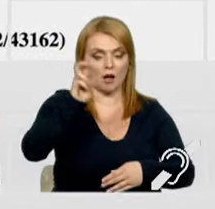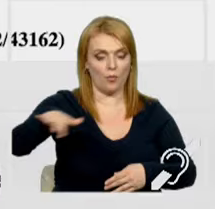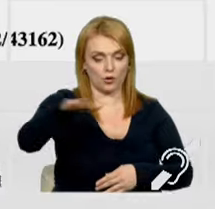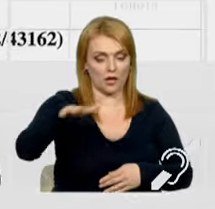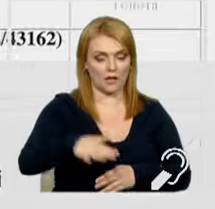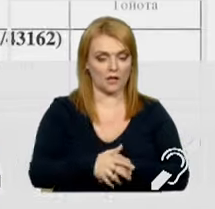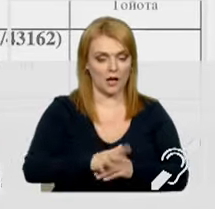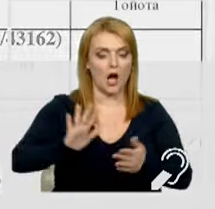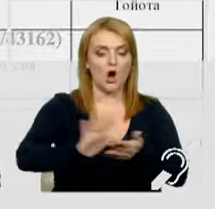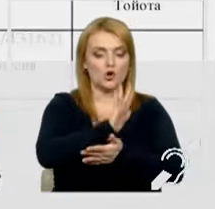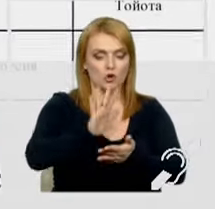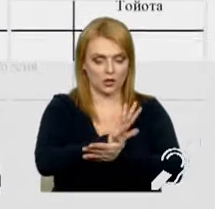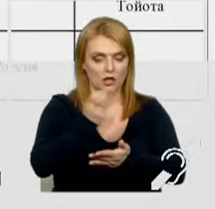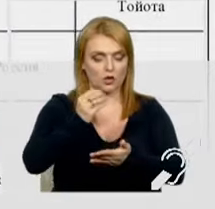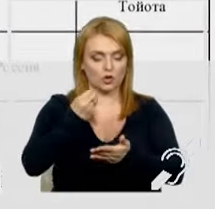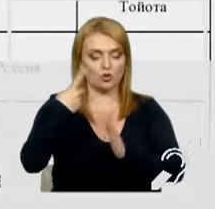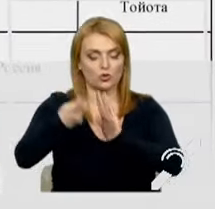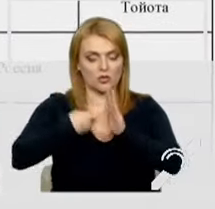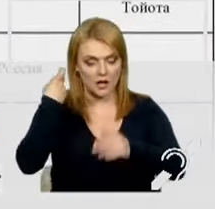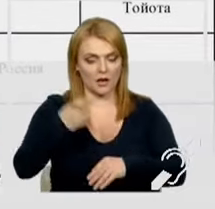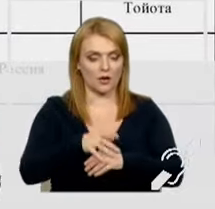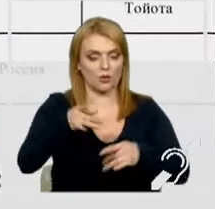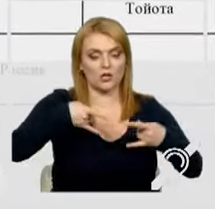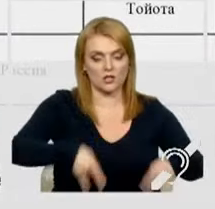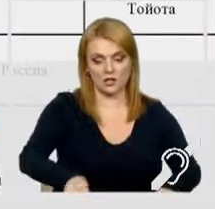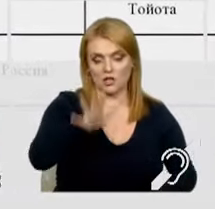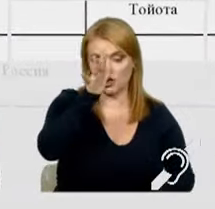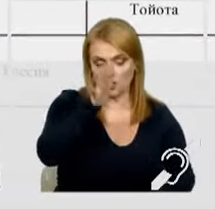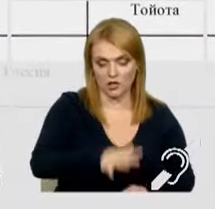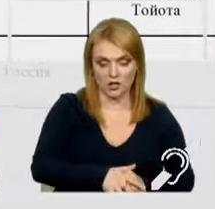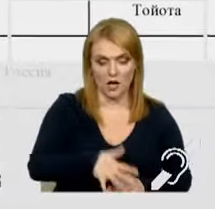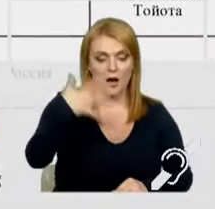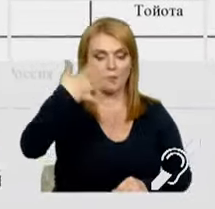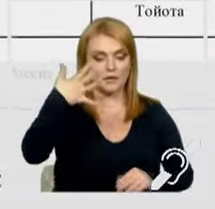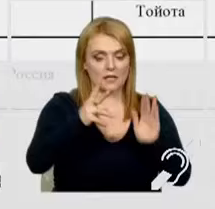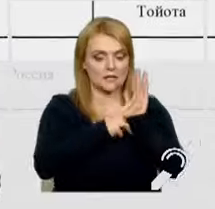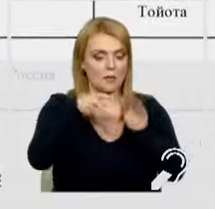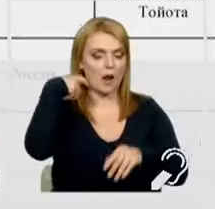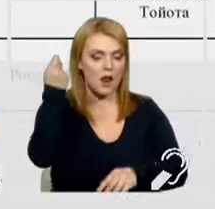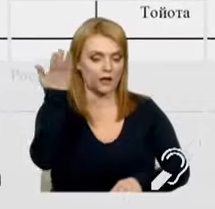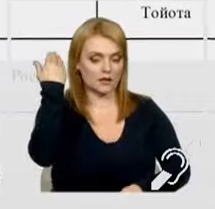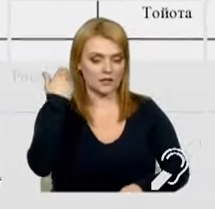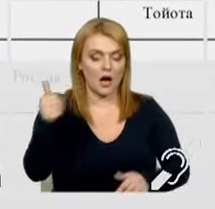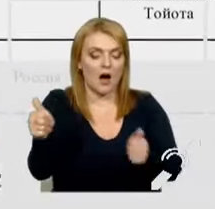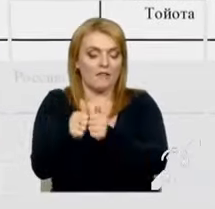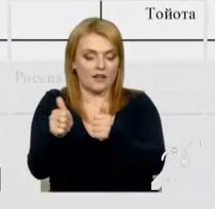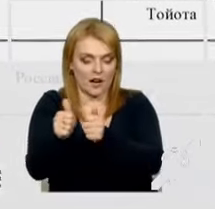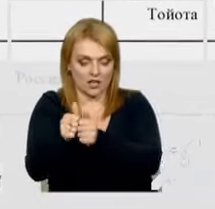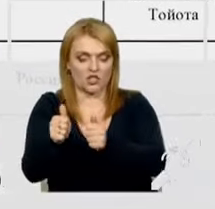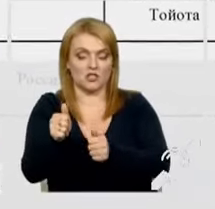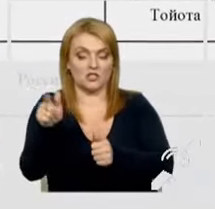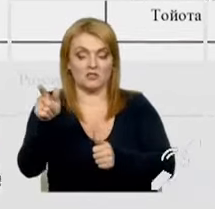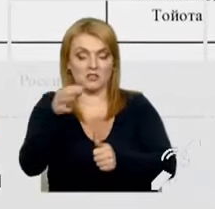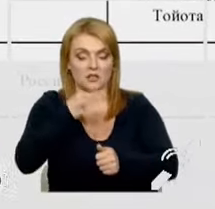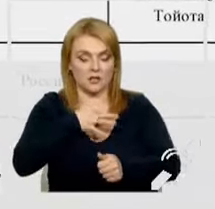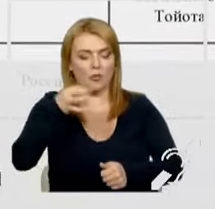jurnaliștii de la Rai scriu că generalul Rus s a născut la Chișinău în urmă cu 57 de ani vecinii spun că țin minte perioada când